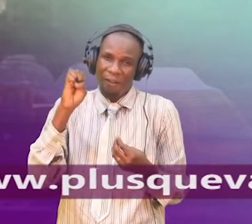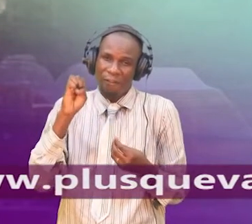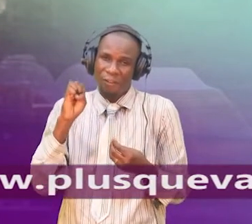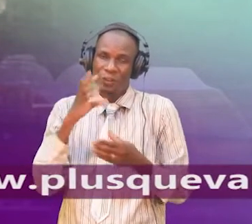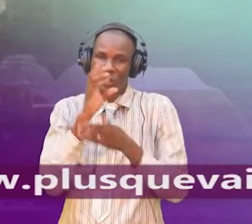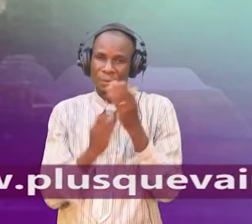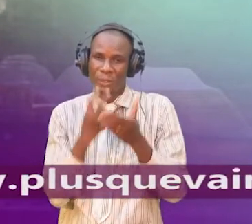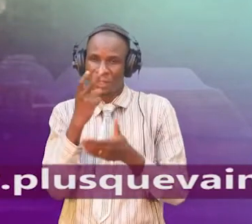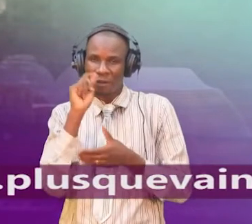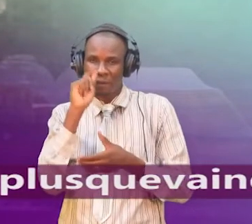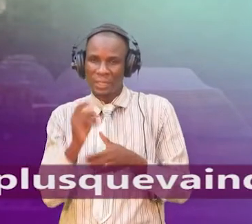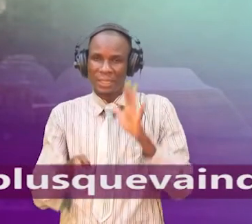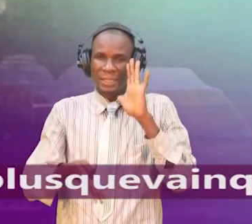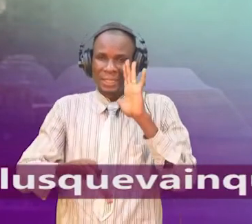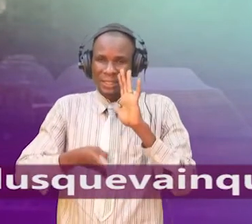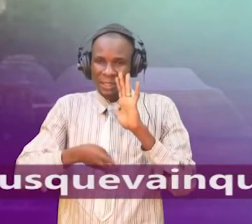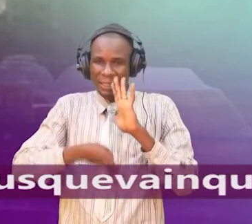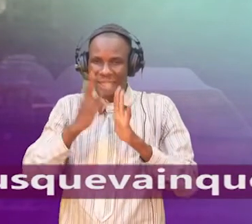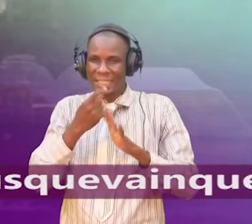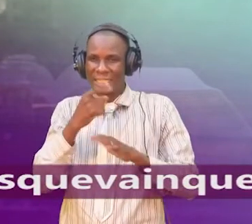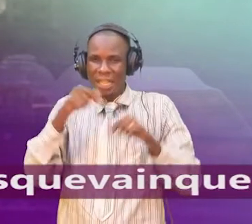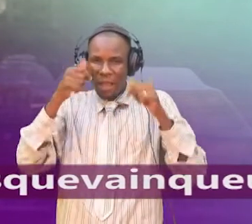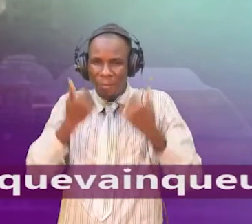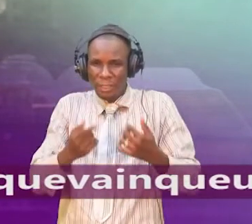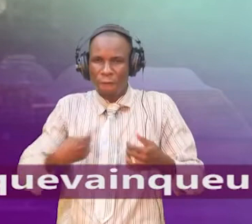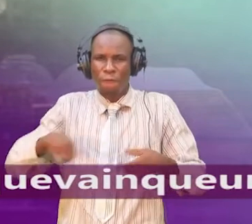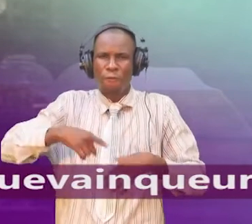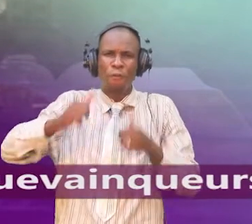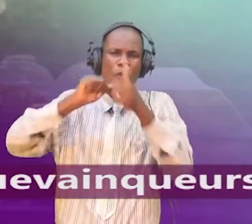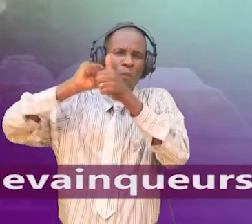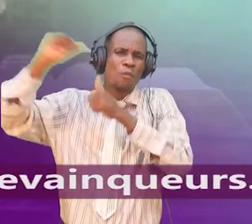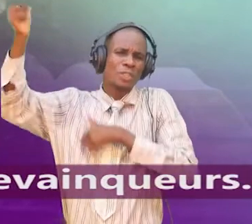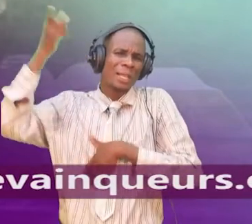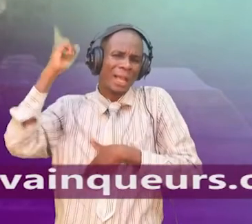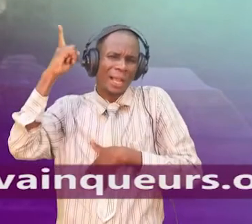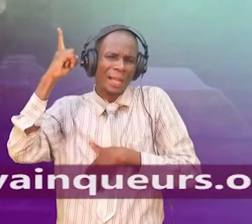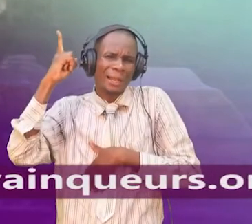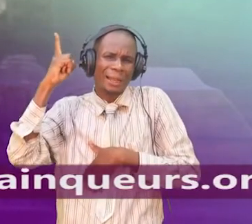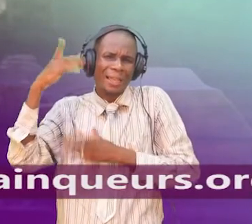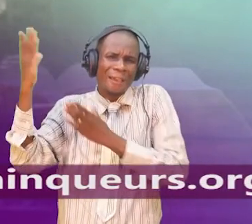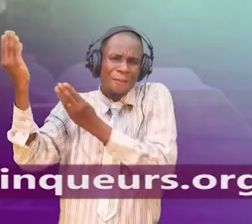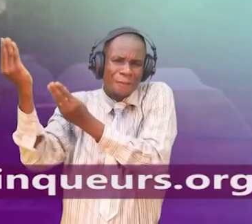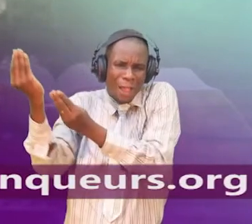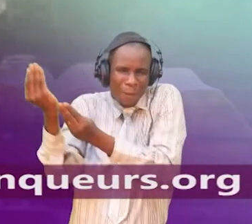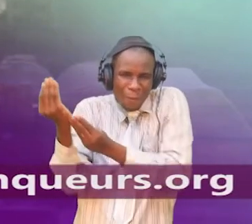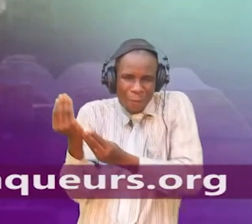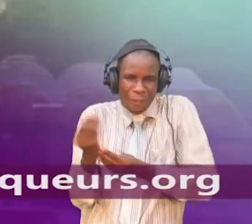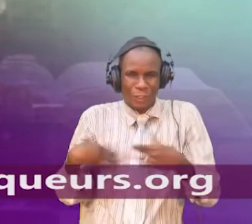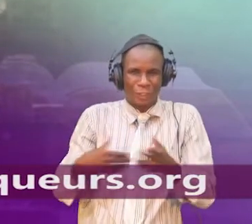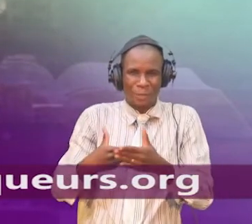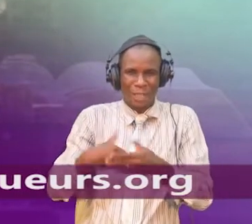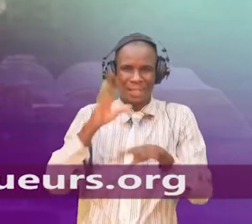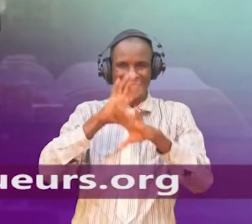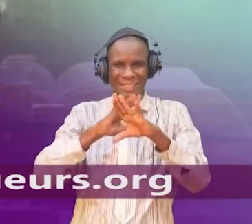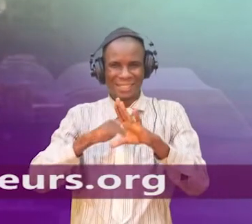yende yaka moto ya liboso. Baningana ngai, Biblia ezali koloba lisusu te kati na Yesu Kristo